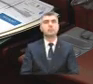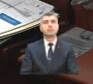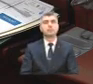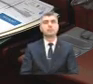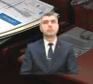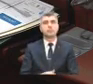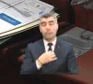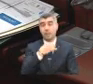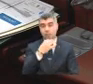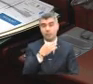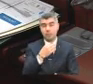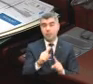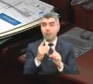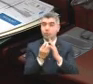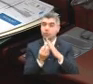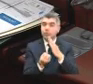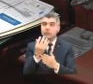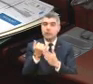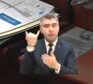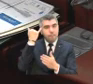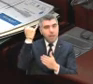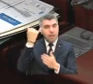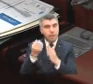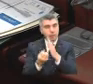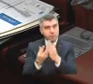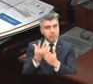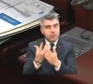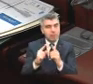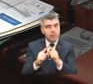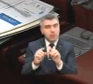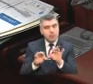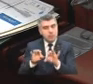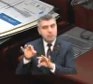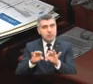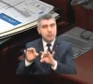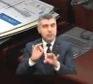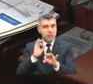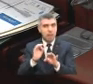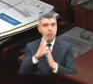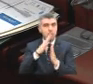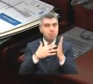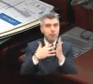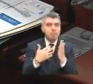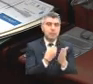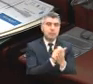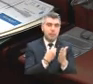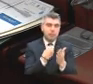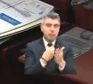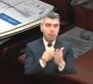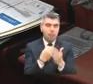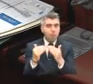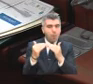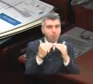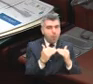بانه التصور الجديد اللي غيعتمد على الخريطه الصحيه الجهويه وعلى العرض الصحي الجهوي اللي غيكون فيه تكامل ما